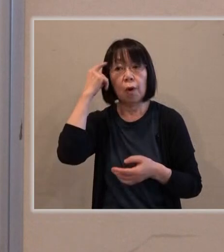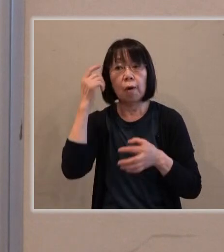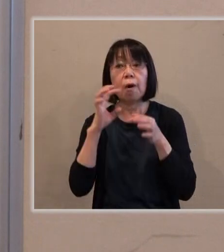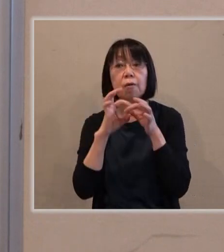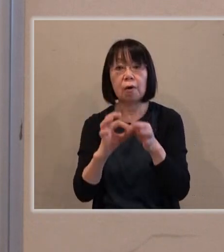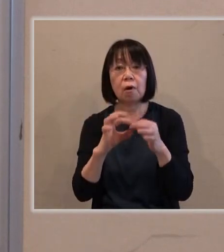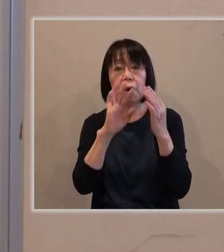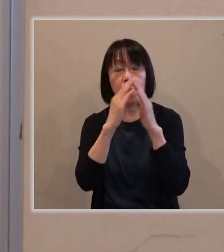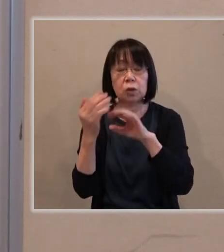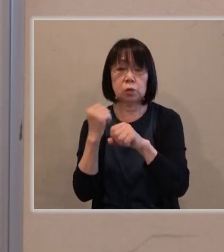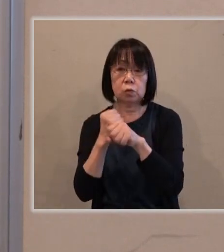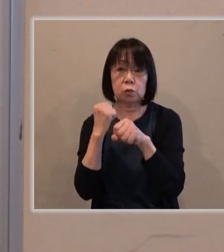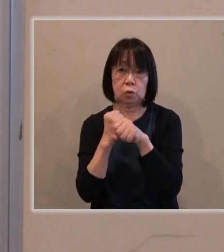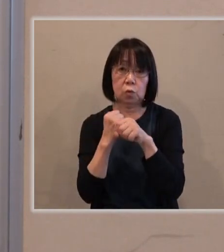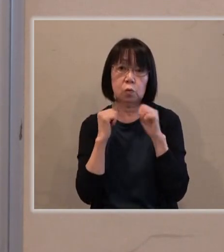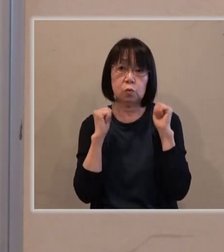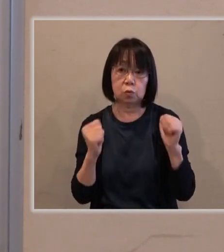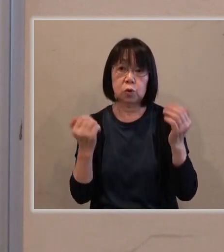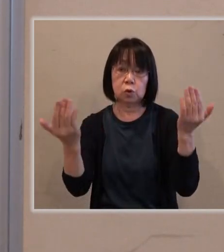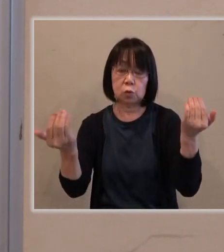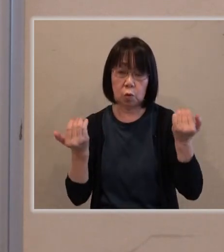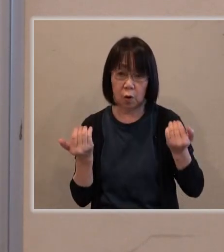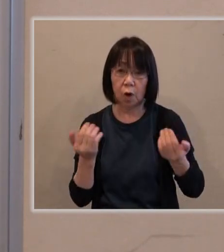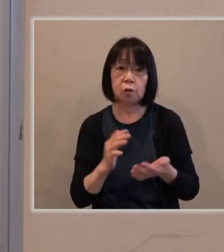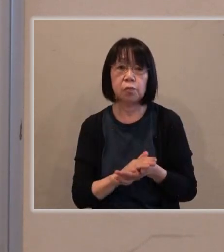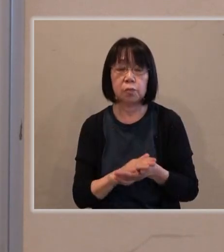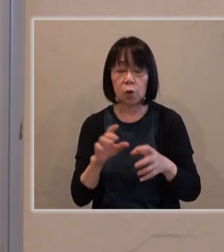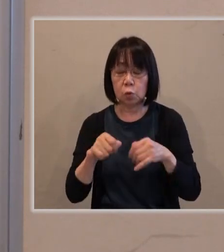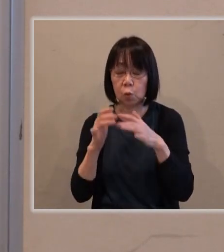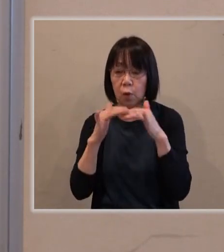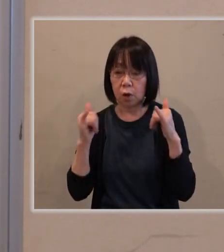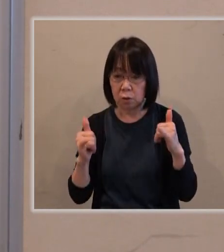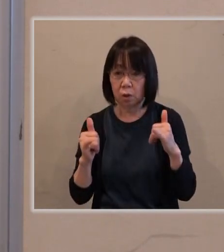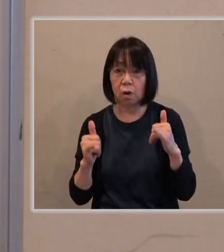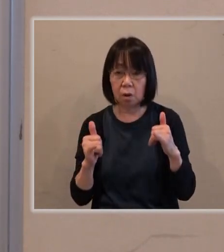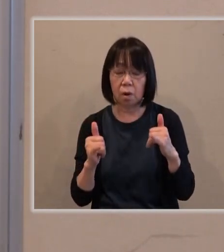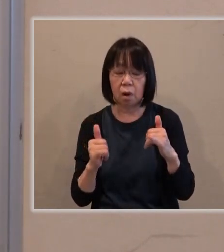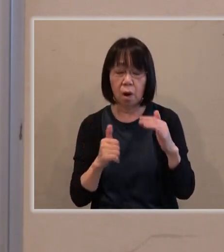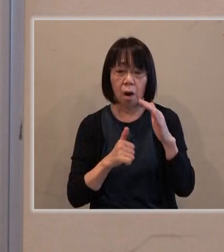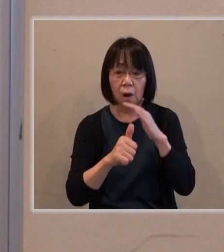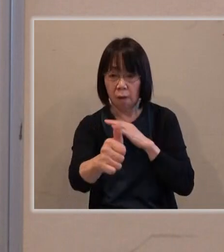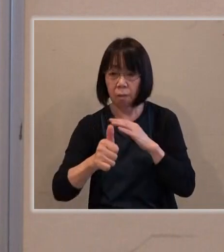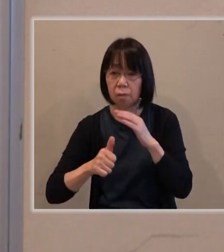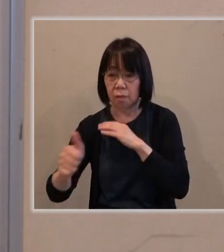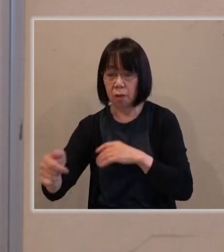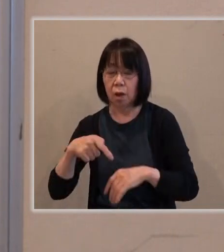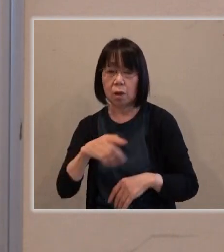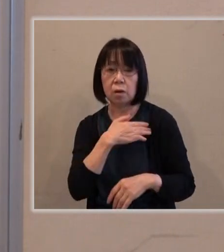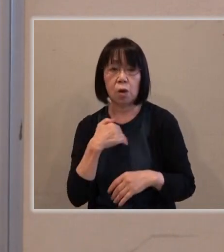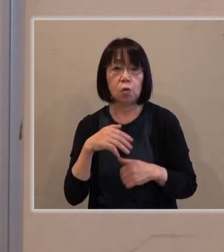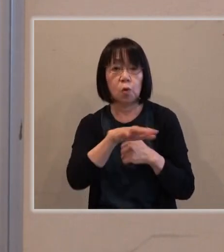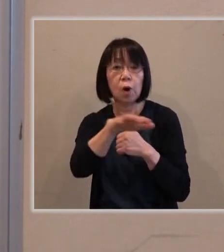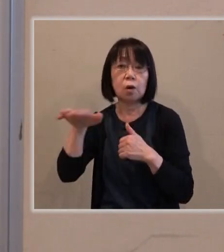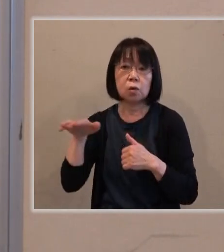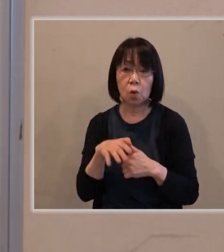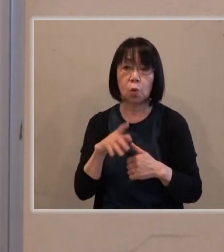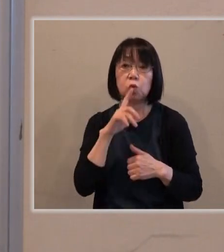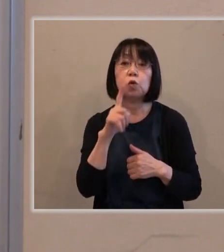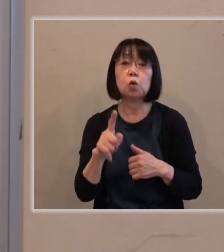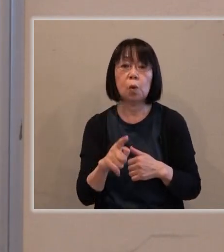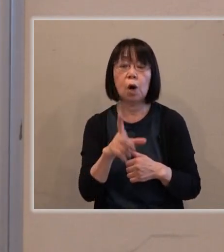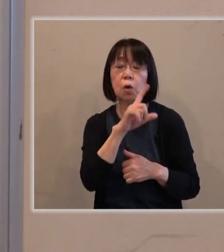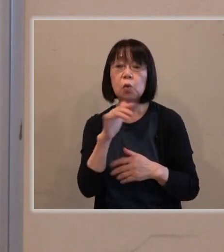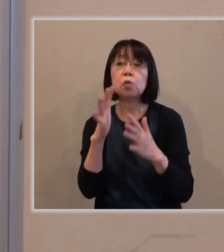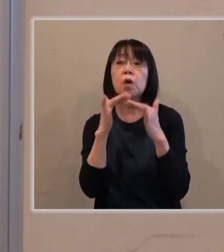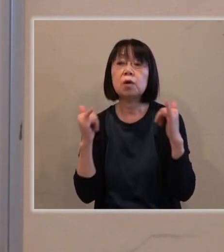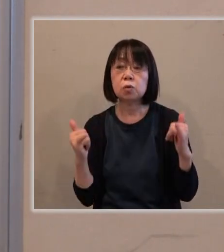がありますし、障害者がまず出ていける環境ということはどんな人にでも優